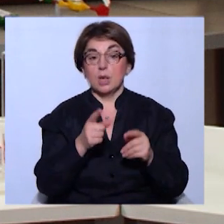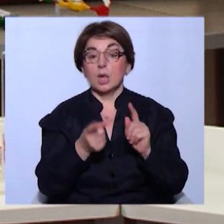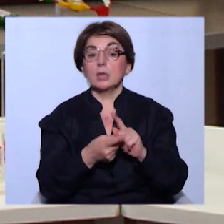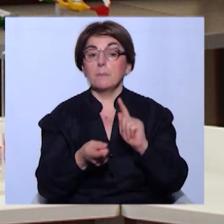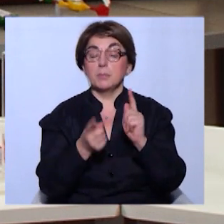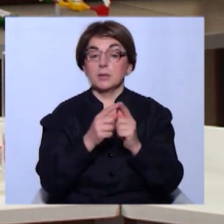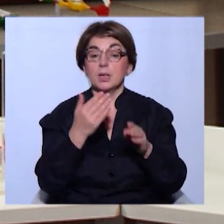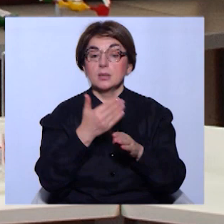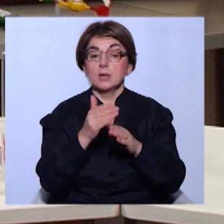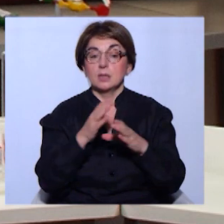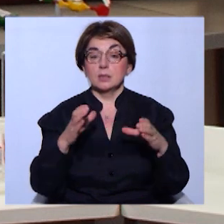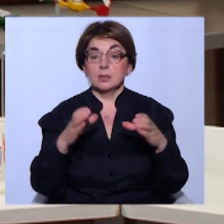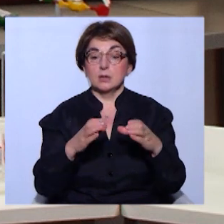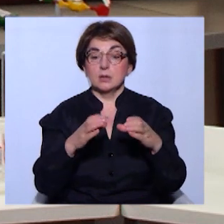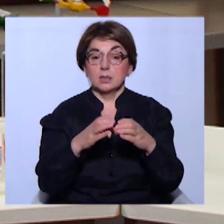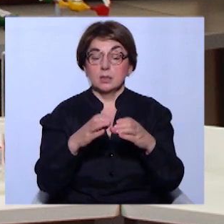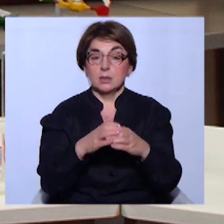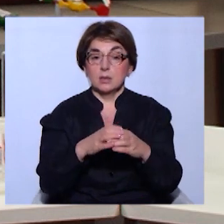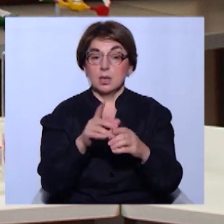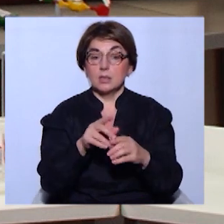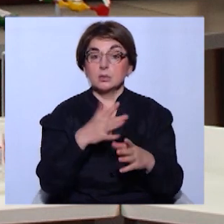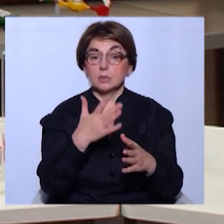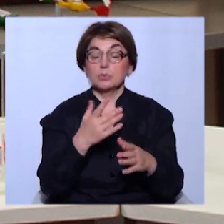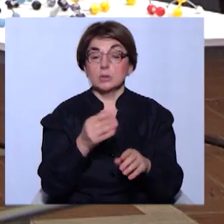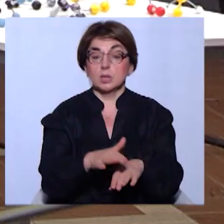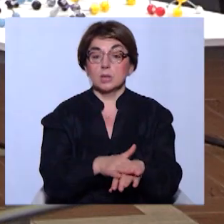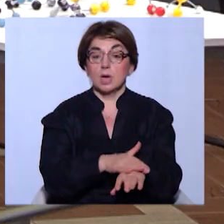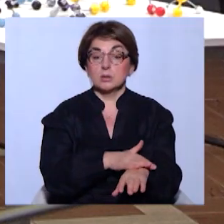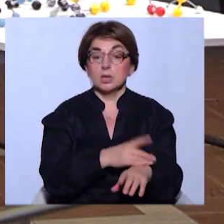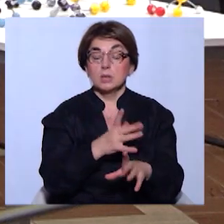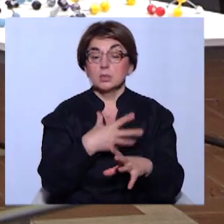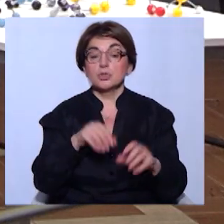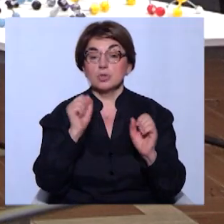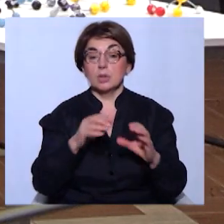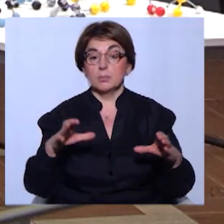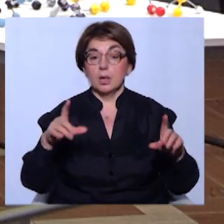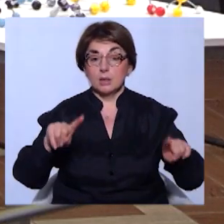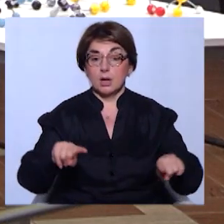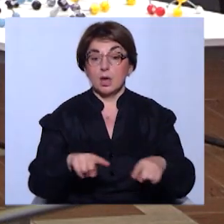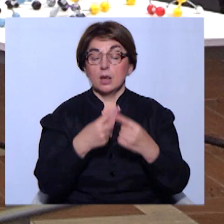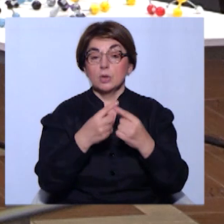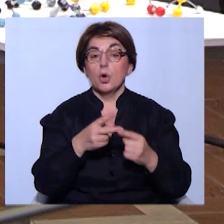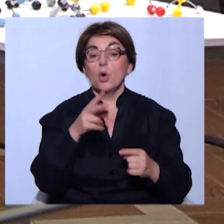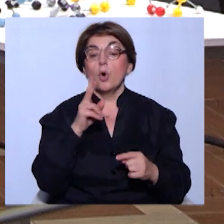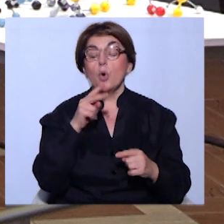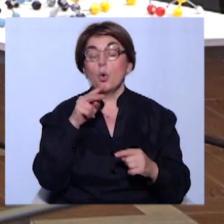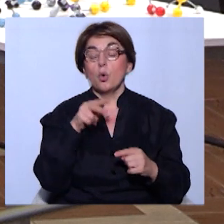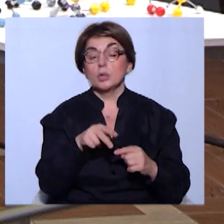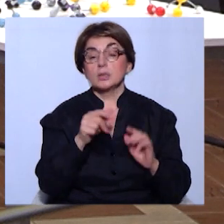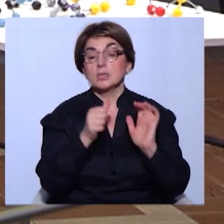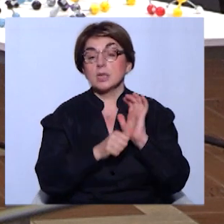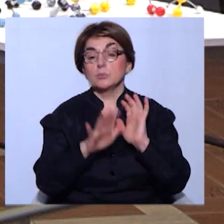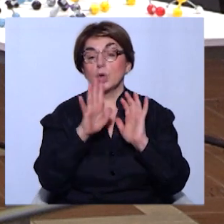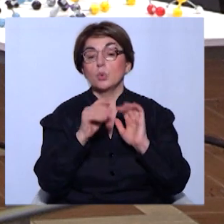მთლიანად აღდგება და ის ისევ შეასრულებს თავის ფუნქციას. Რაც შეეხება ლაბორატორიაში ოზონის მიღებას, ის